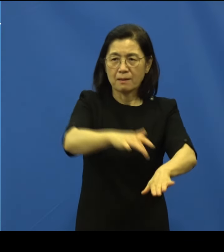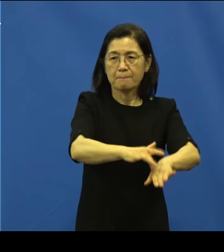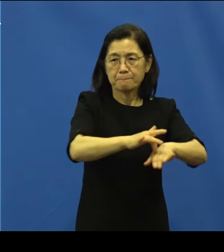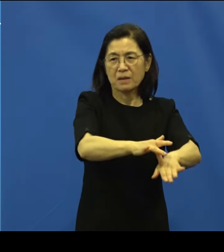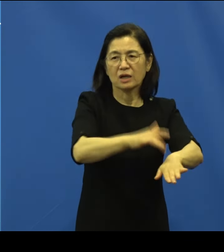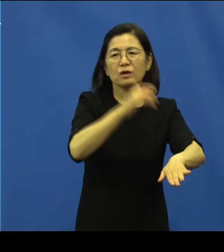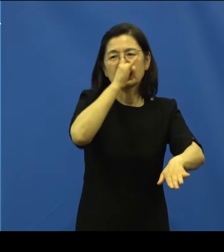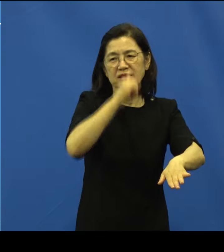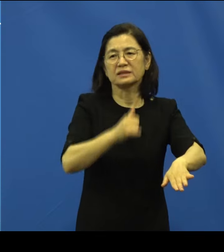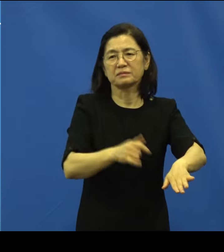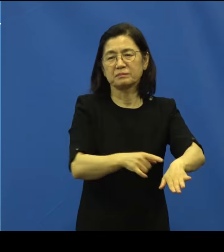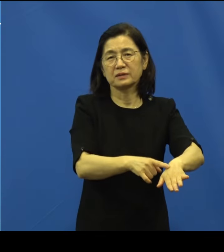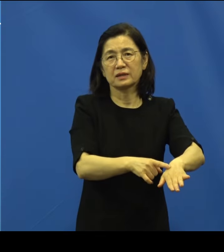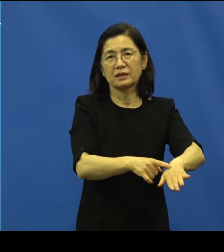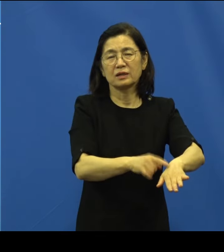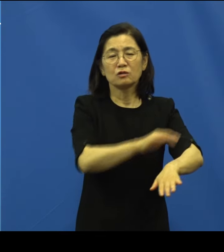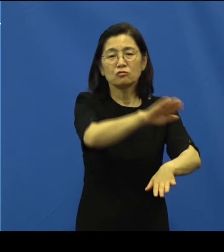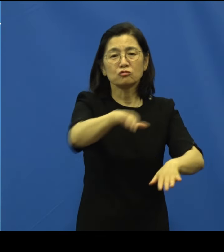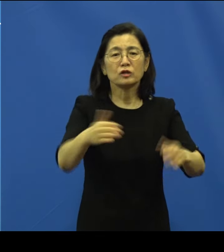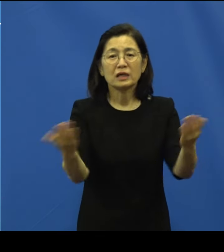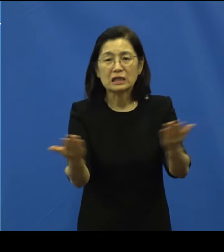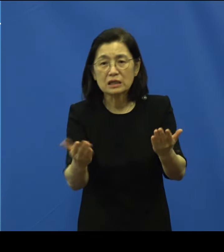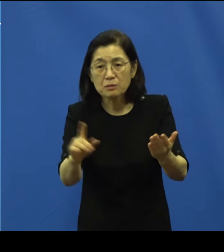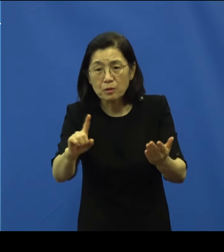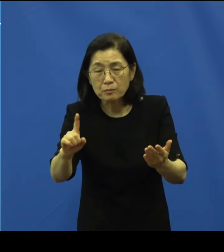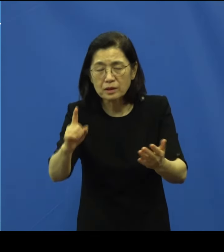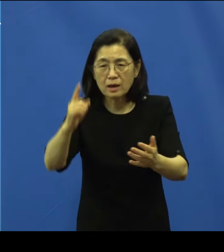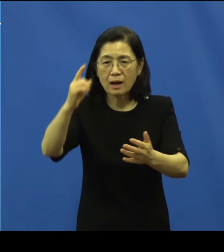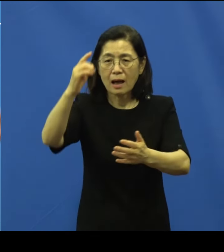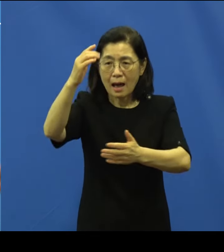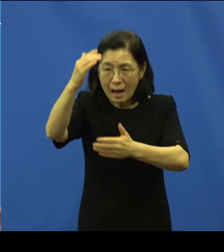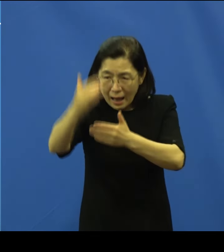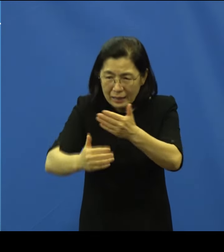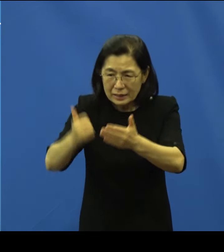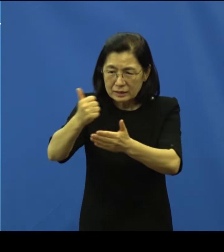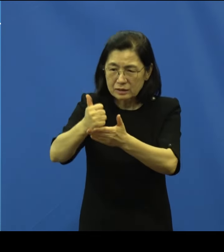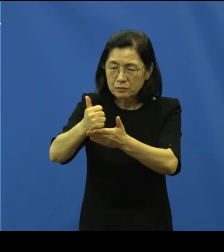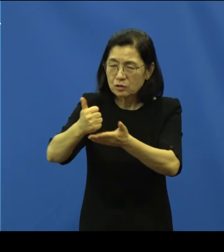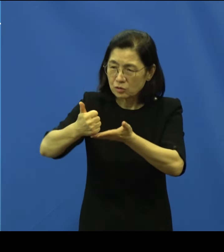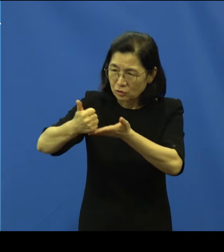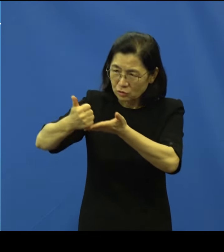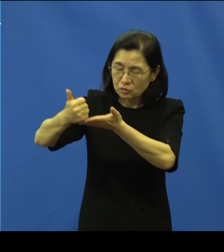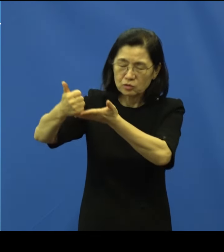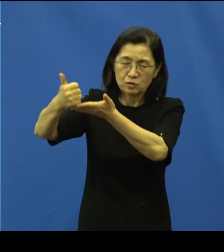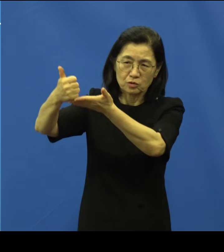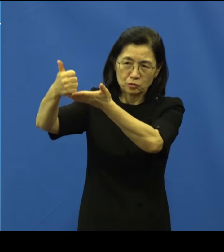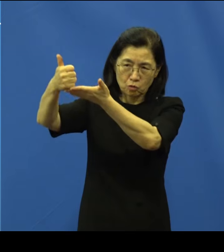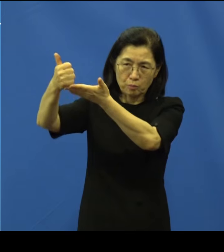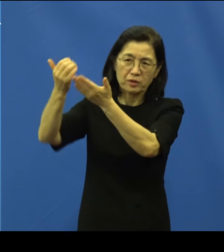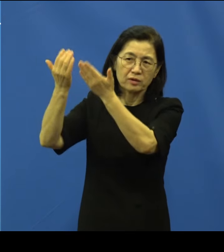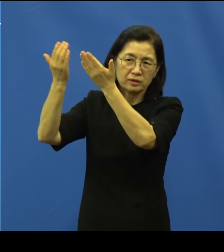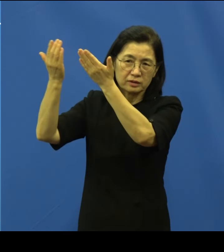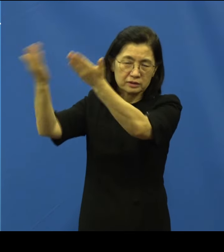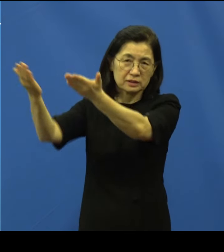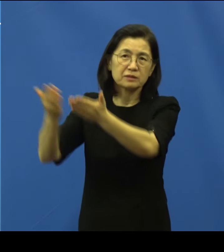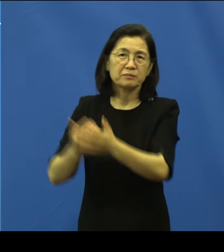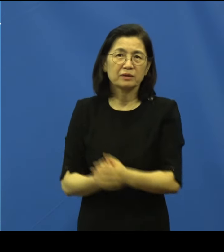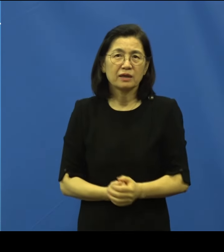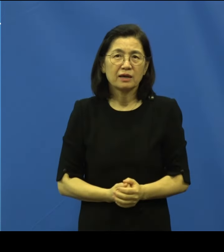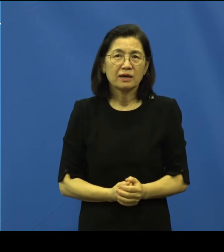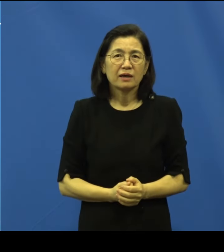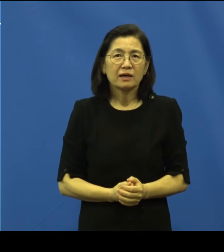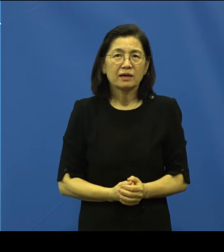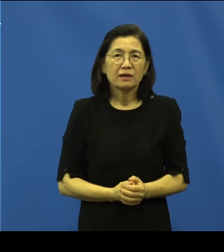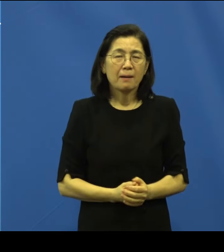말라고. 우리가 할 일은 뭐예요? 하나님을 높이는 것입니다. 그분의 크심을 인정하고 높여드리는 것. 반대로 하면 안 돼요.